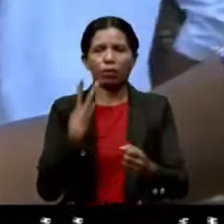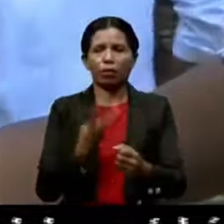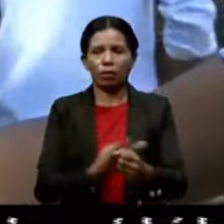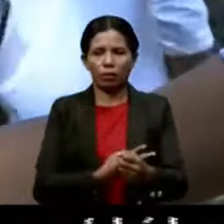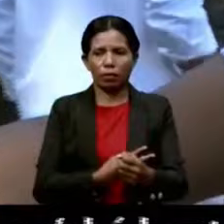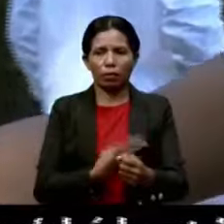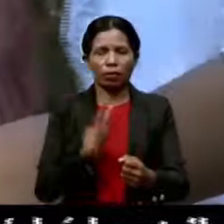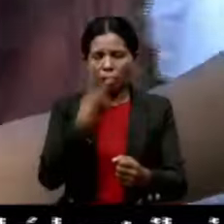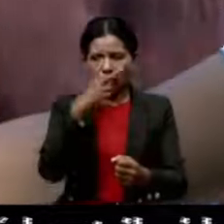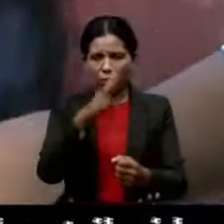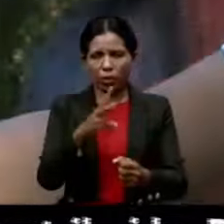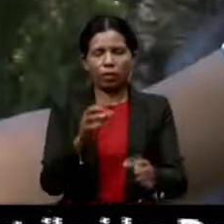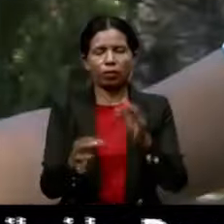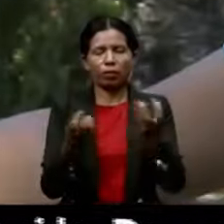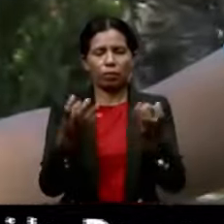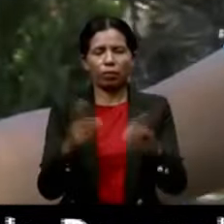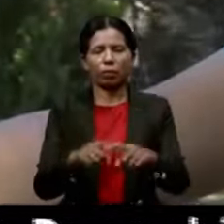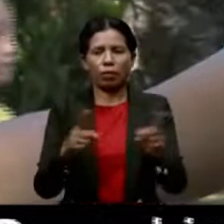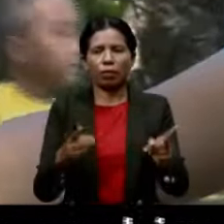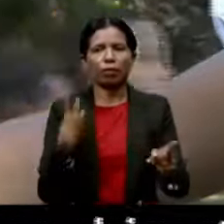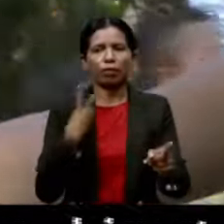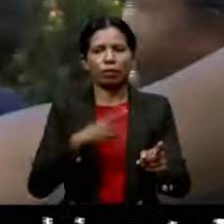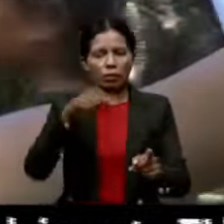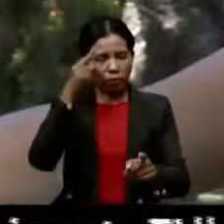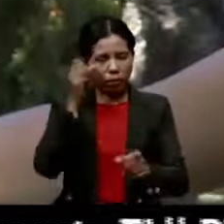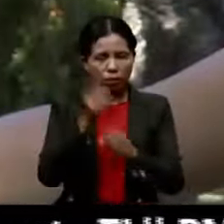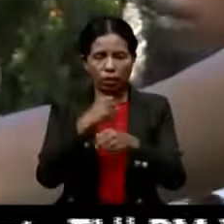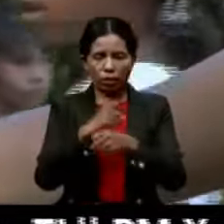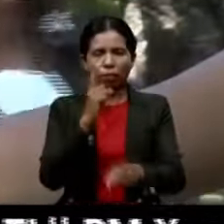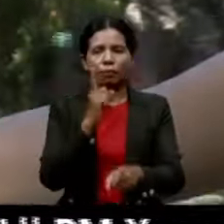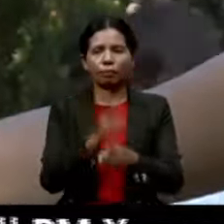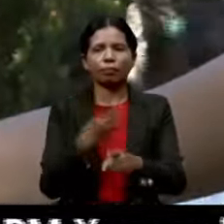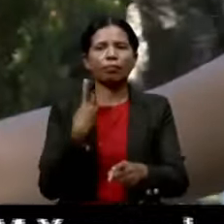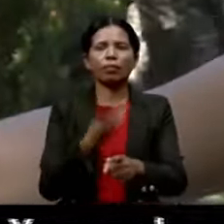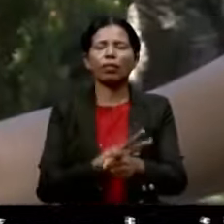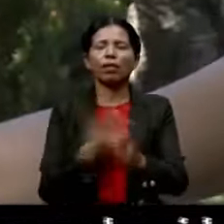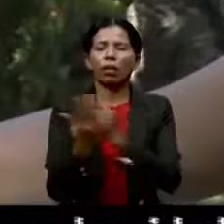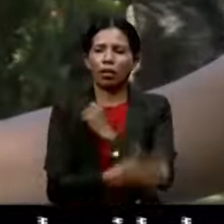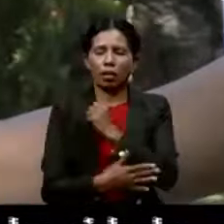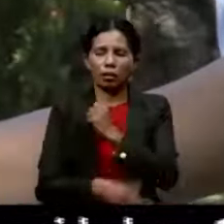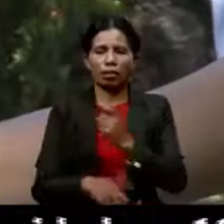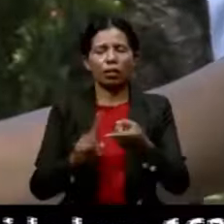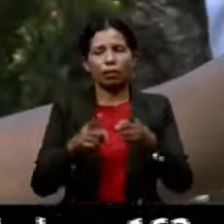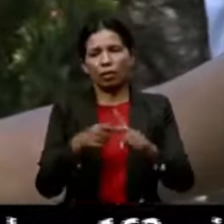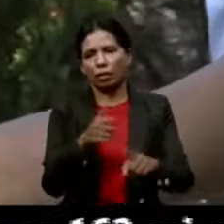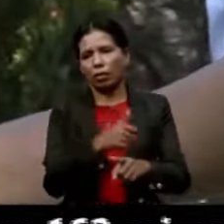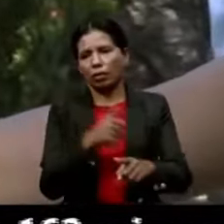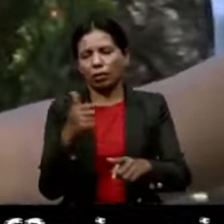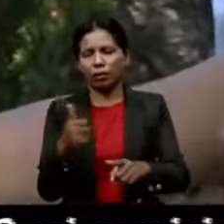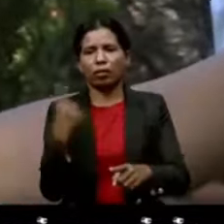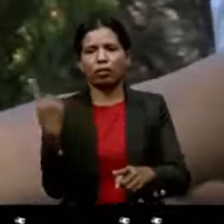mahtan lebih mak tahu tu hari maski la barak mebe dan ni tene gober halodun iha itena nasau iha itena maluk barung nebe mak